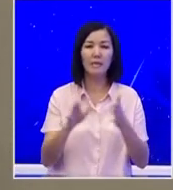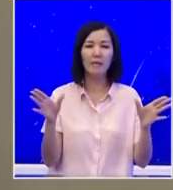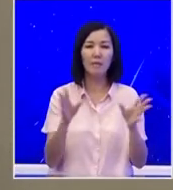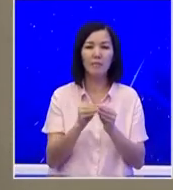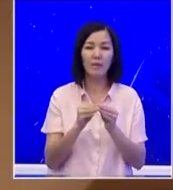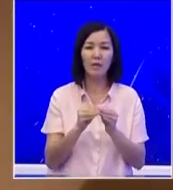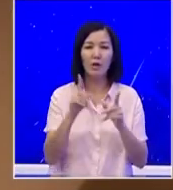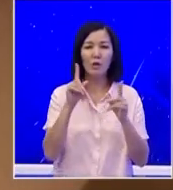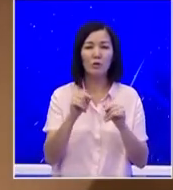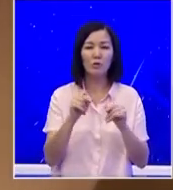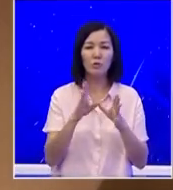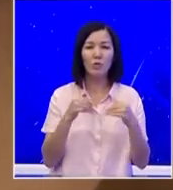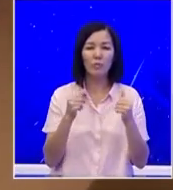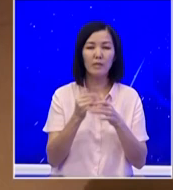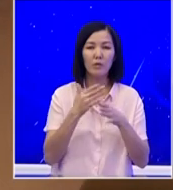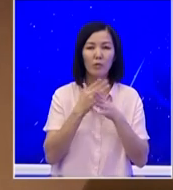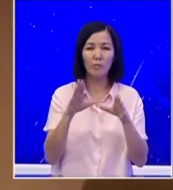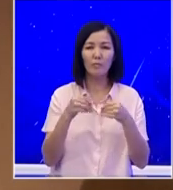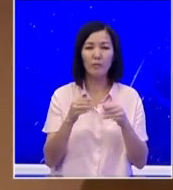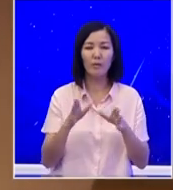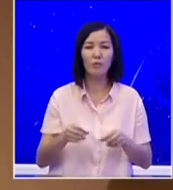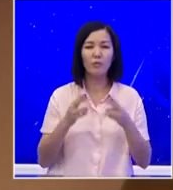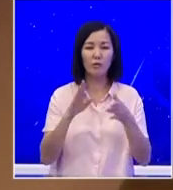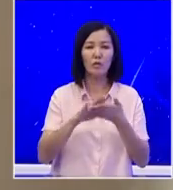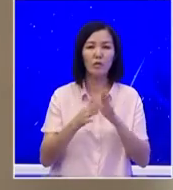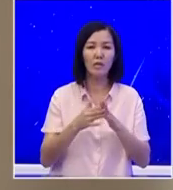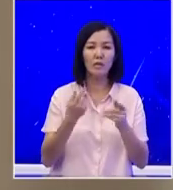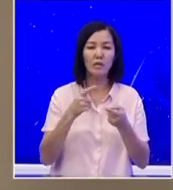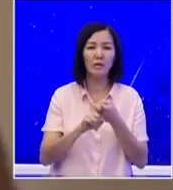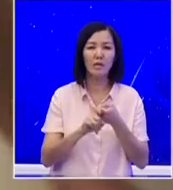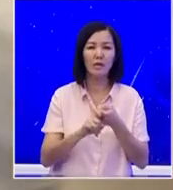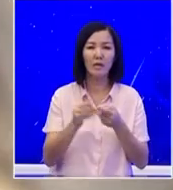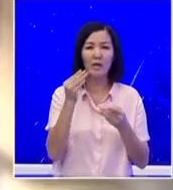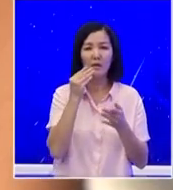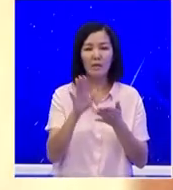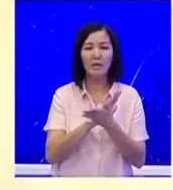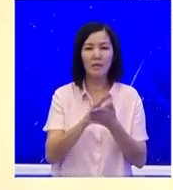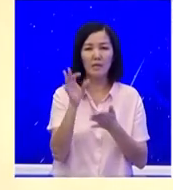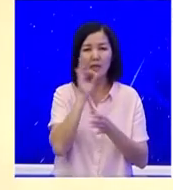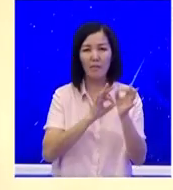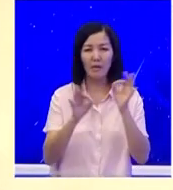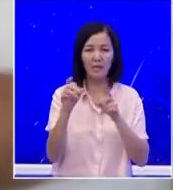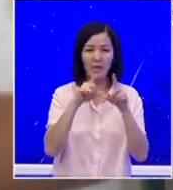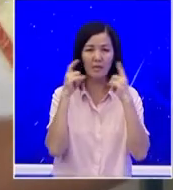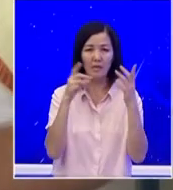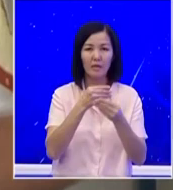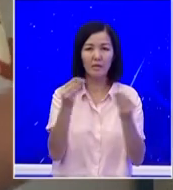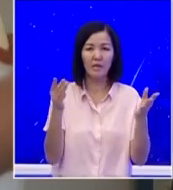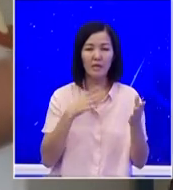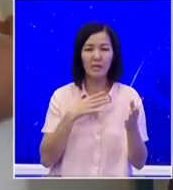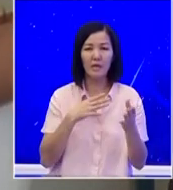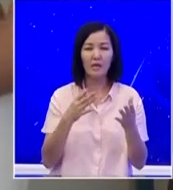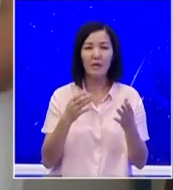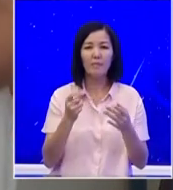жүздеген мұқтаж отбасыға көмектесті. Ал төтенше жағдай тұсында жетісулықтарға тегін азық-түлік, дәрі-дәрмек және бетперделер таратқан. Мұнан